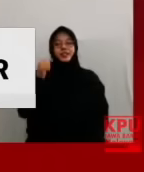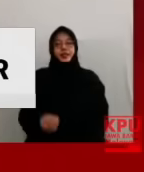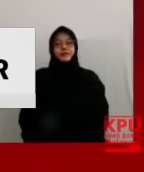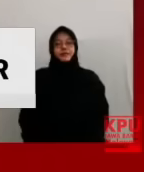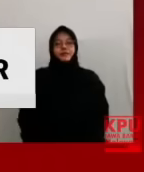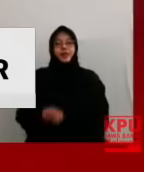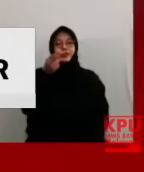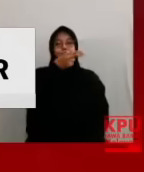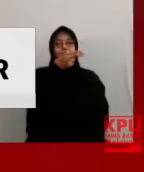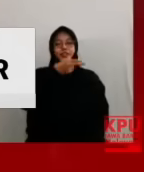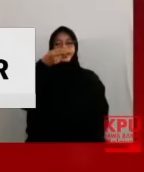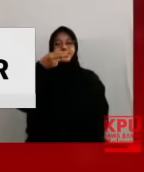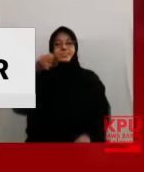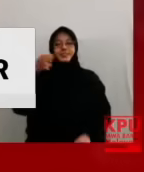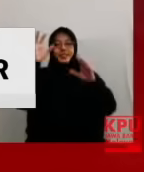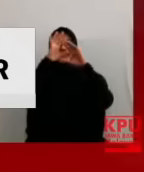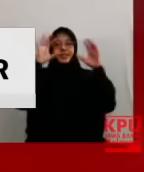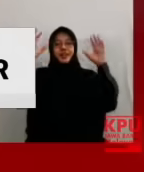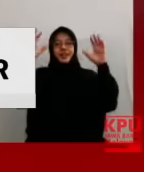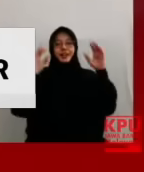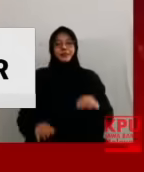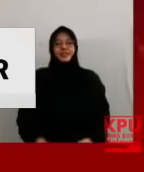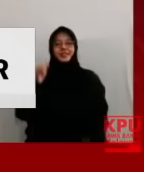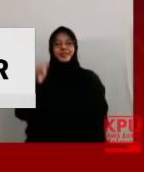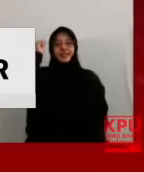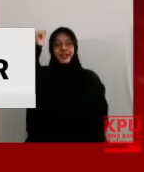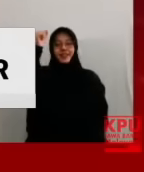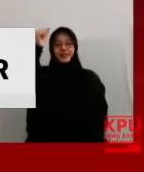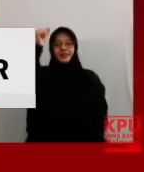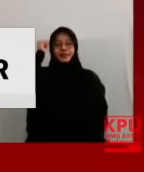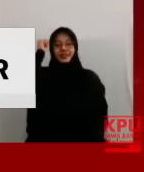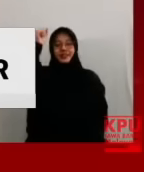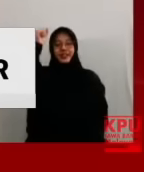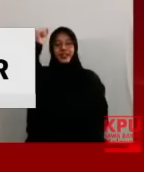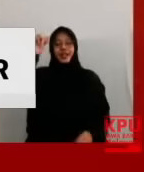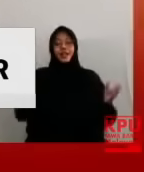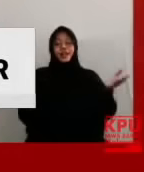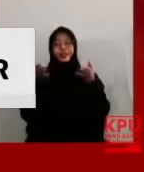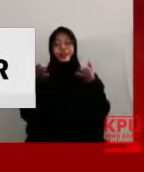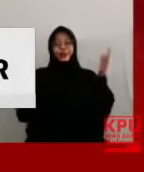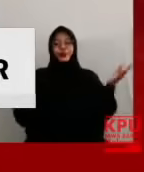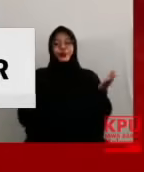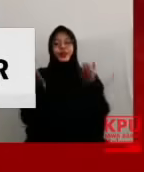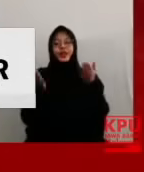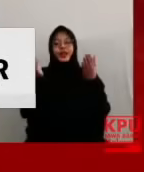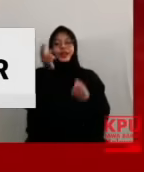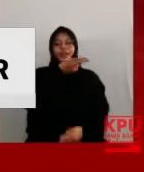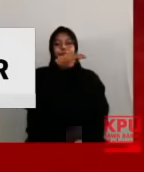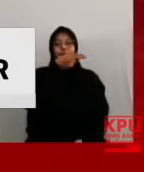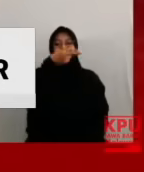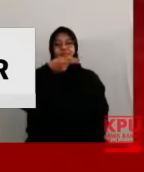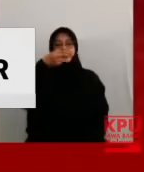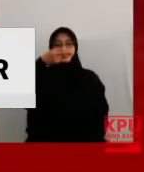kucinta indonesia raya merdeka merdeka hiduplah